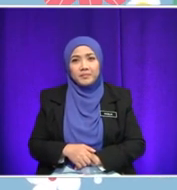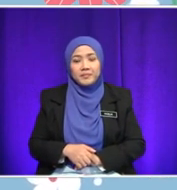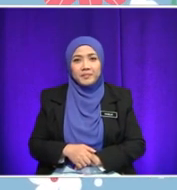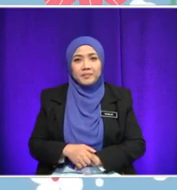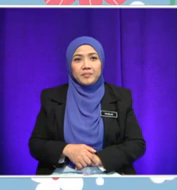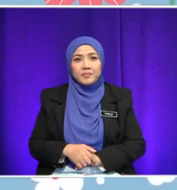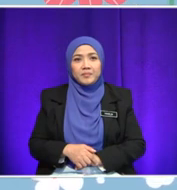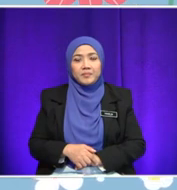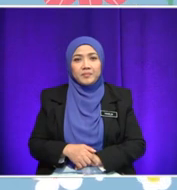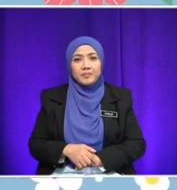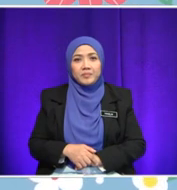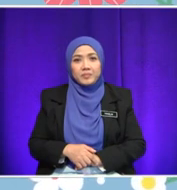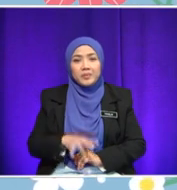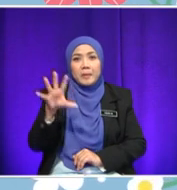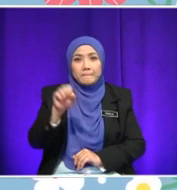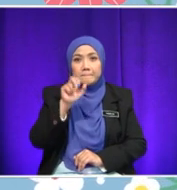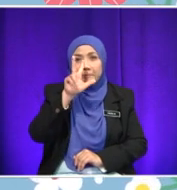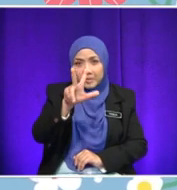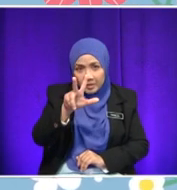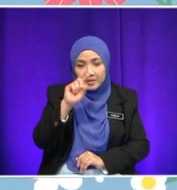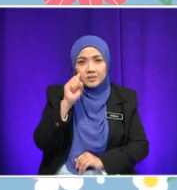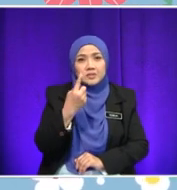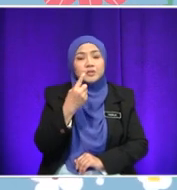saya yang 3 saja ya